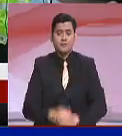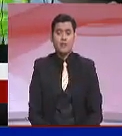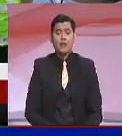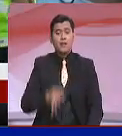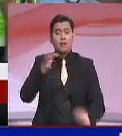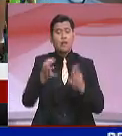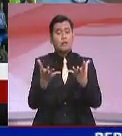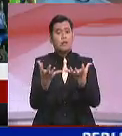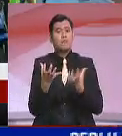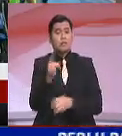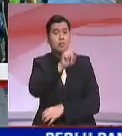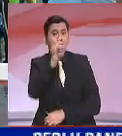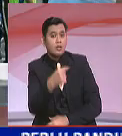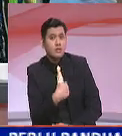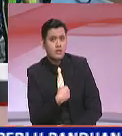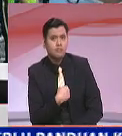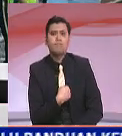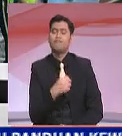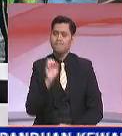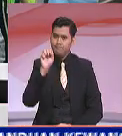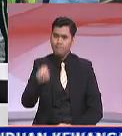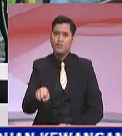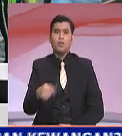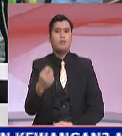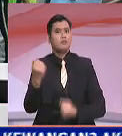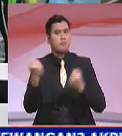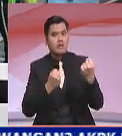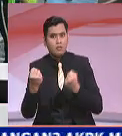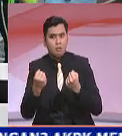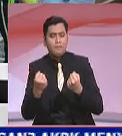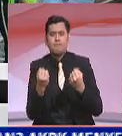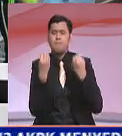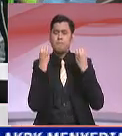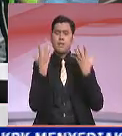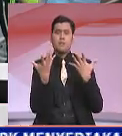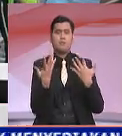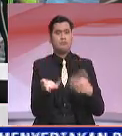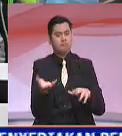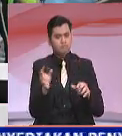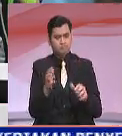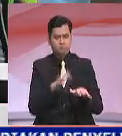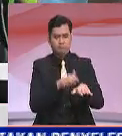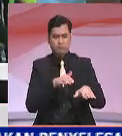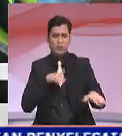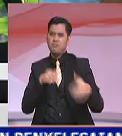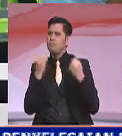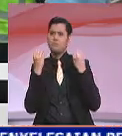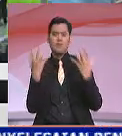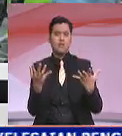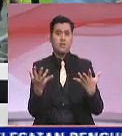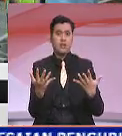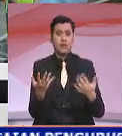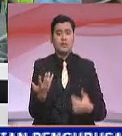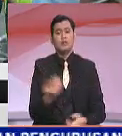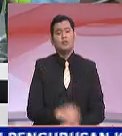Kalau nak tanya saya, kereta masih banyak. You pun nampak, masih banyak. Alasan-alasan yang diberikan, pada asalnya